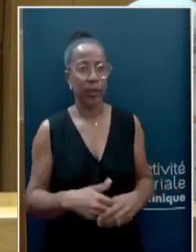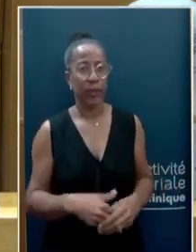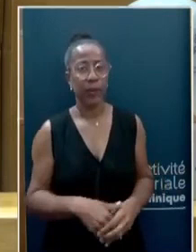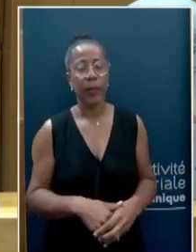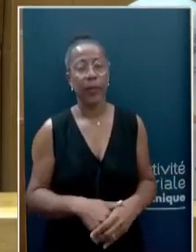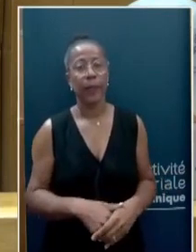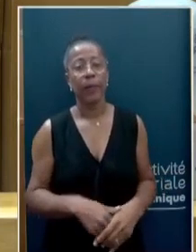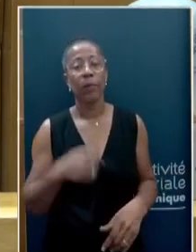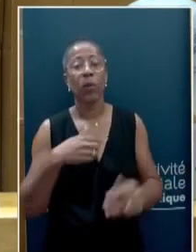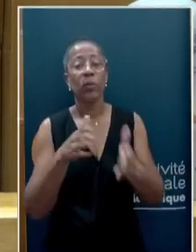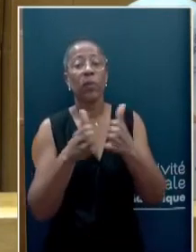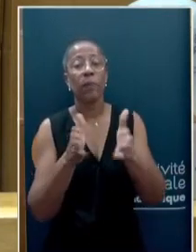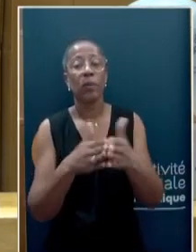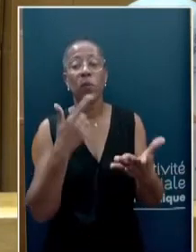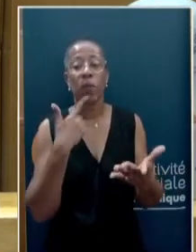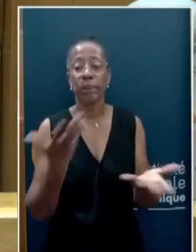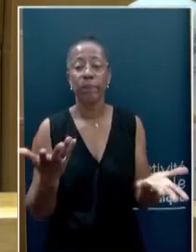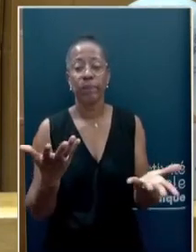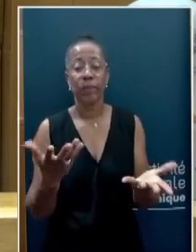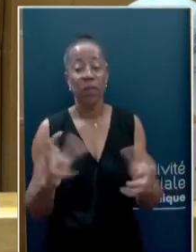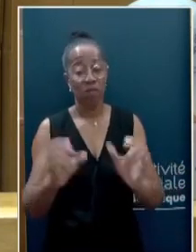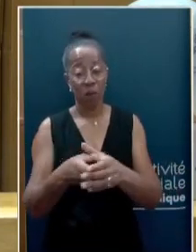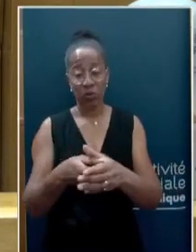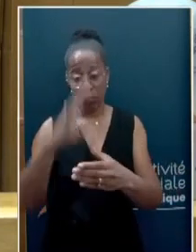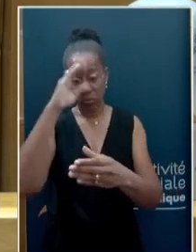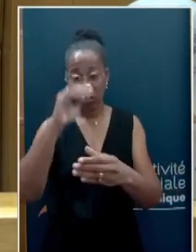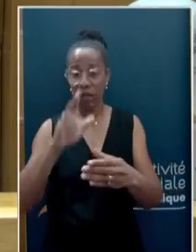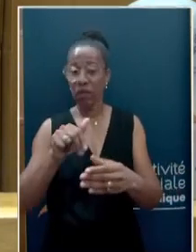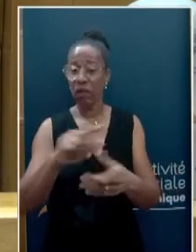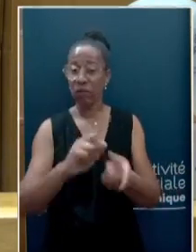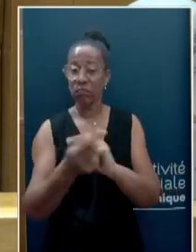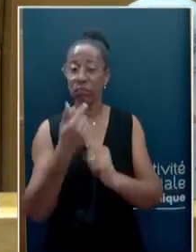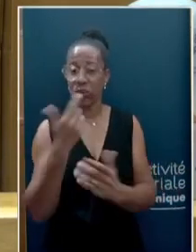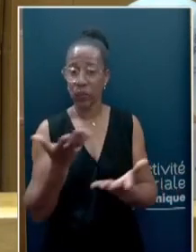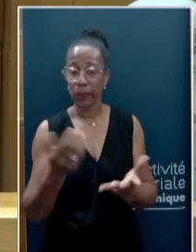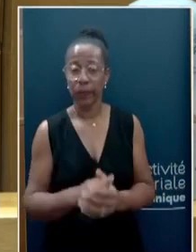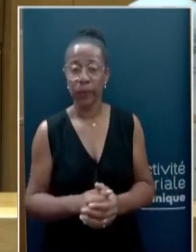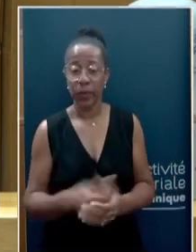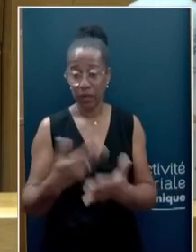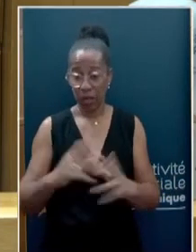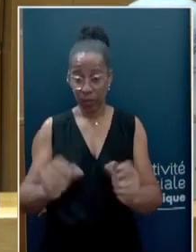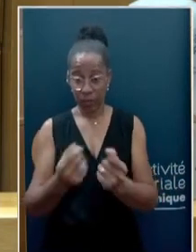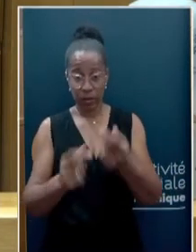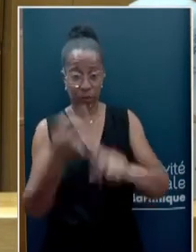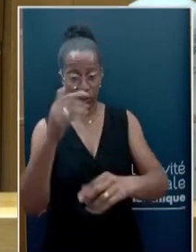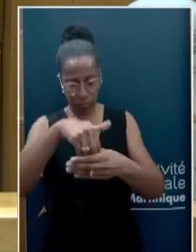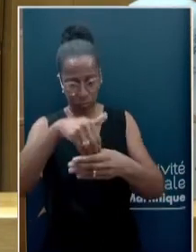Donc je demande que va devenir la formation professionnelle, qui doit être une compétence majeure de la collectivité.